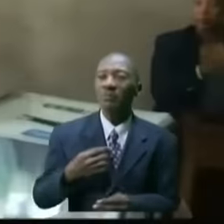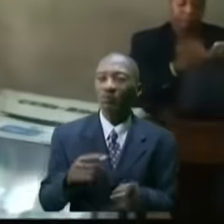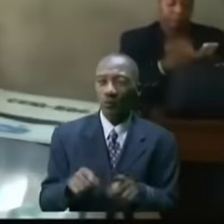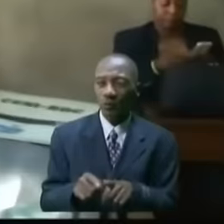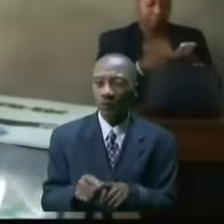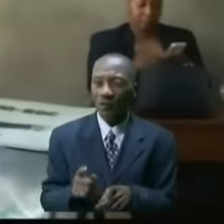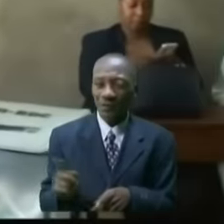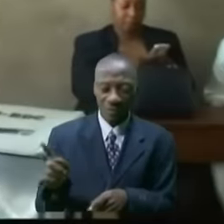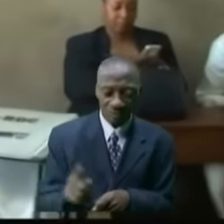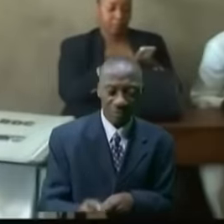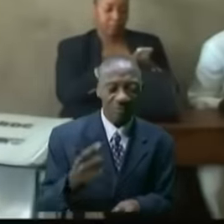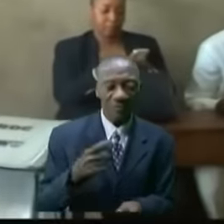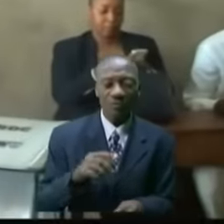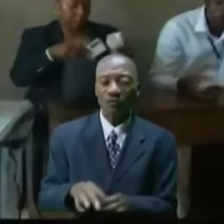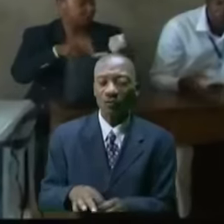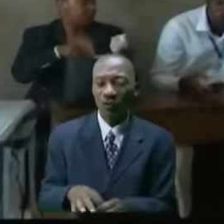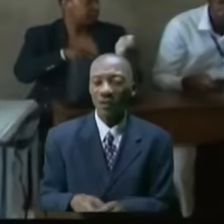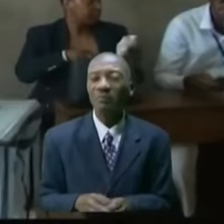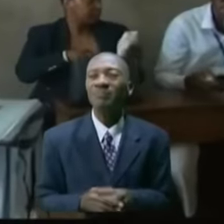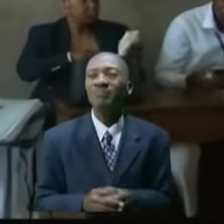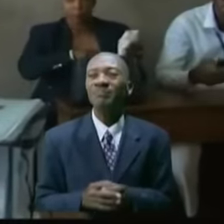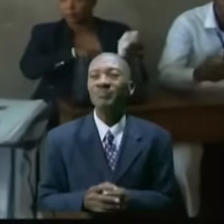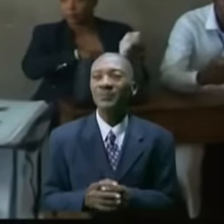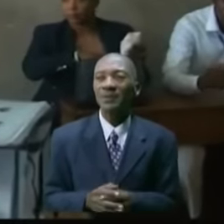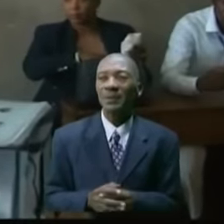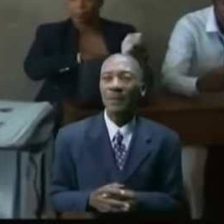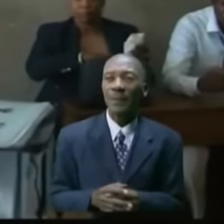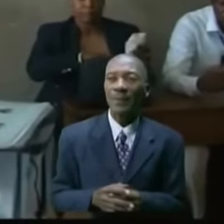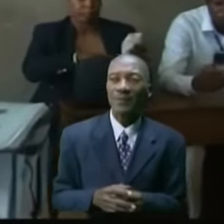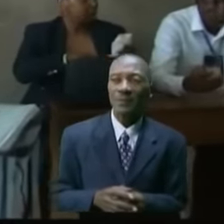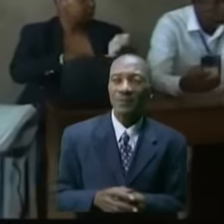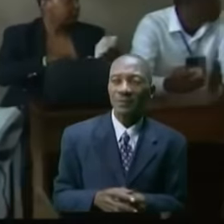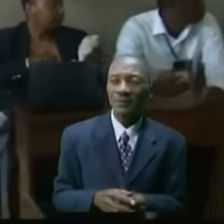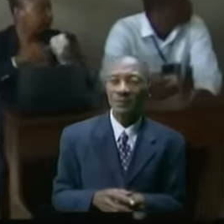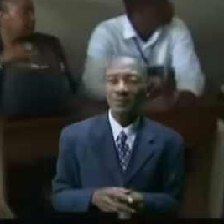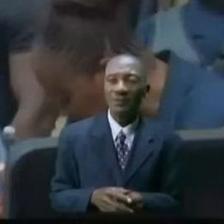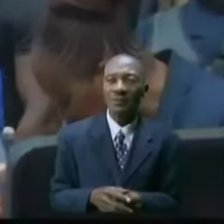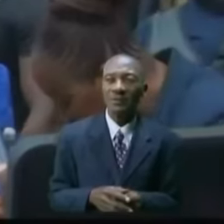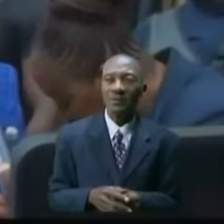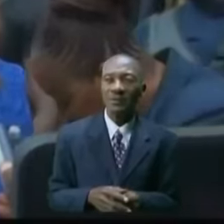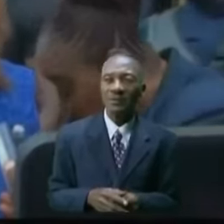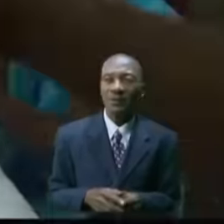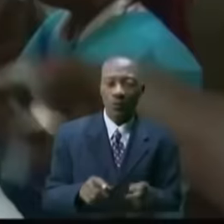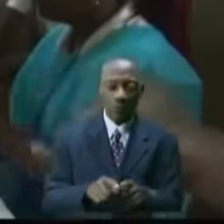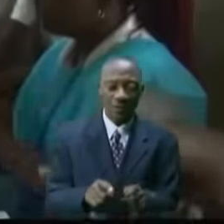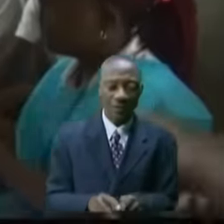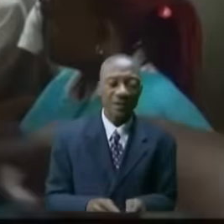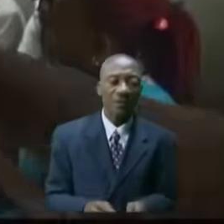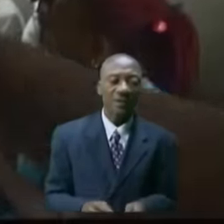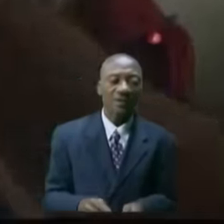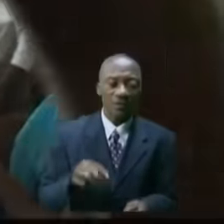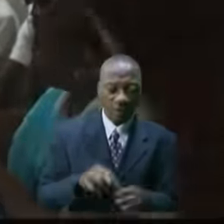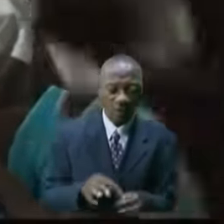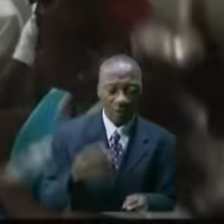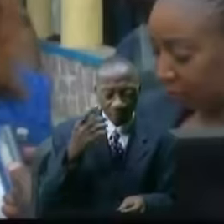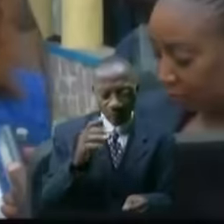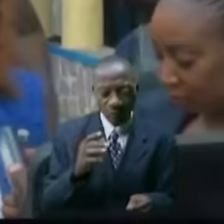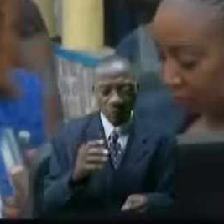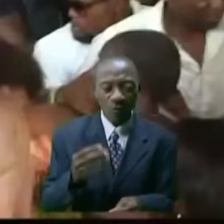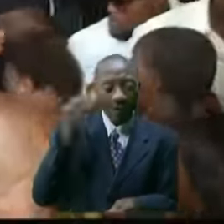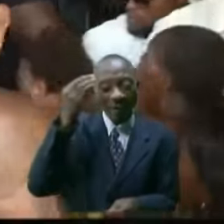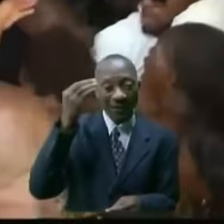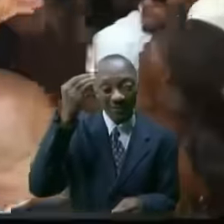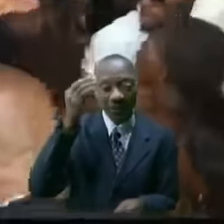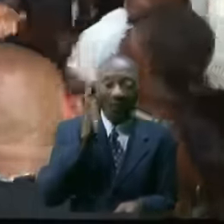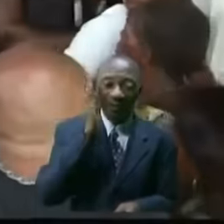crème congolaise dans le domaine de l'environnement et aussi à continuer les réformes dans le cadre de l'économie